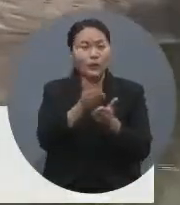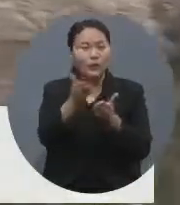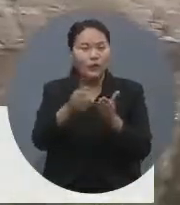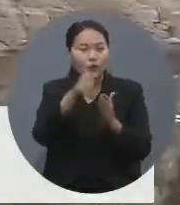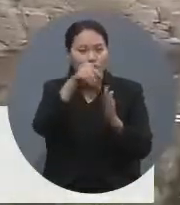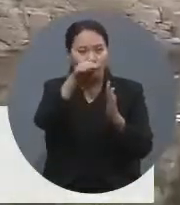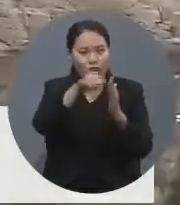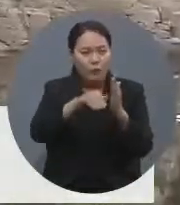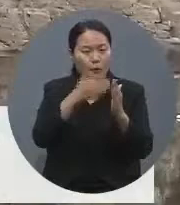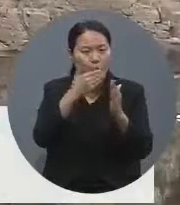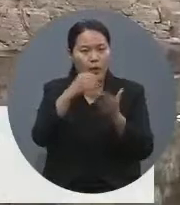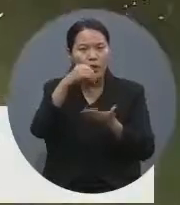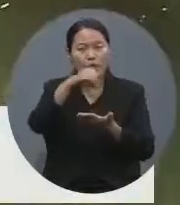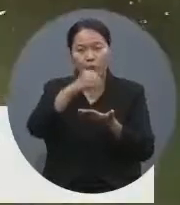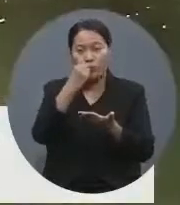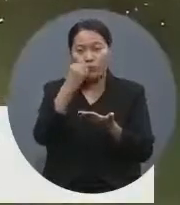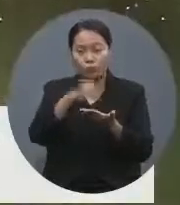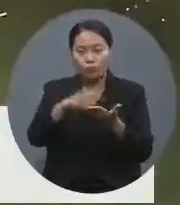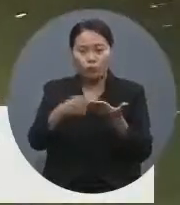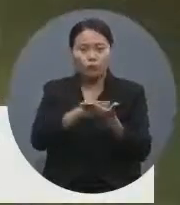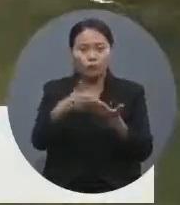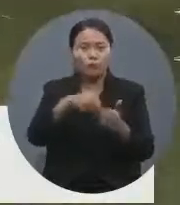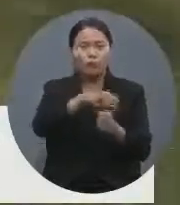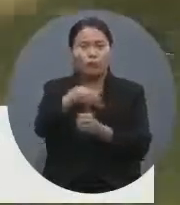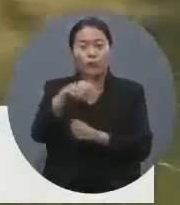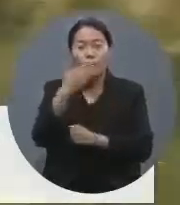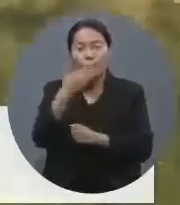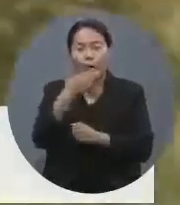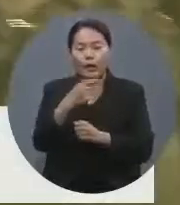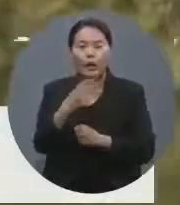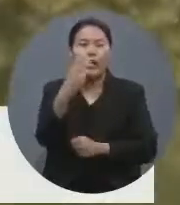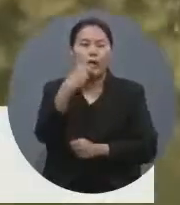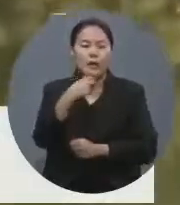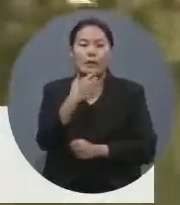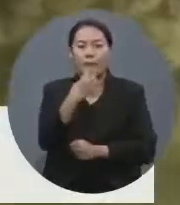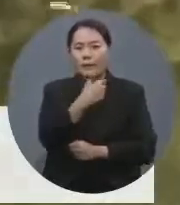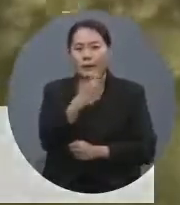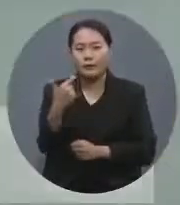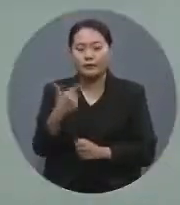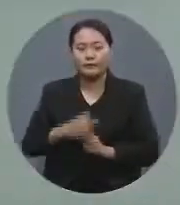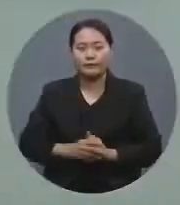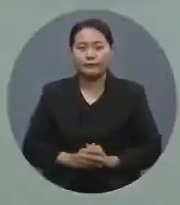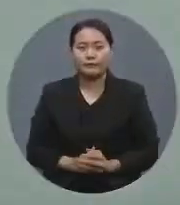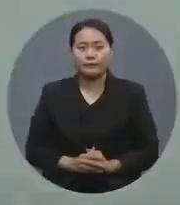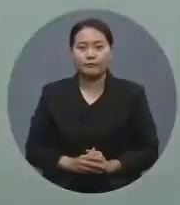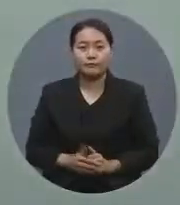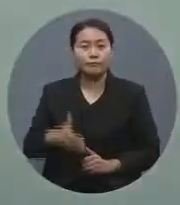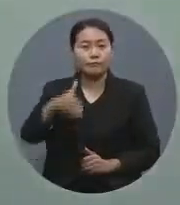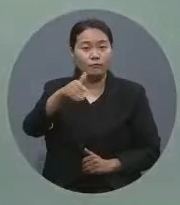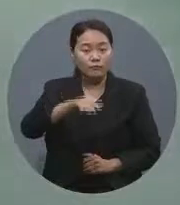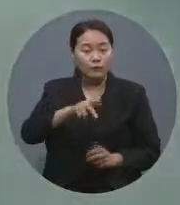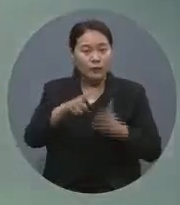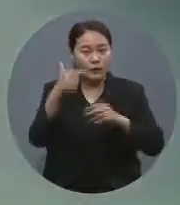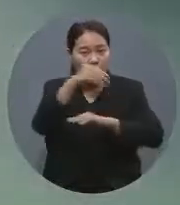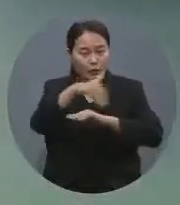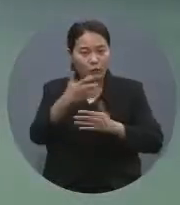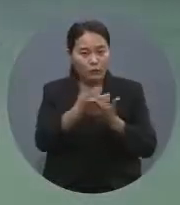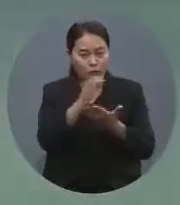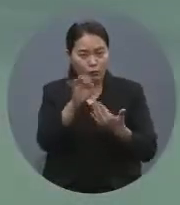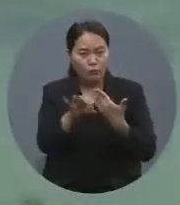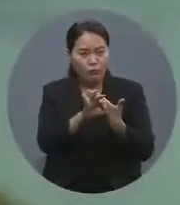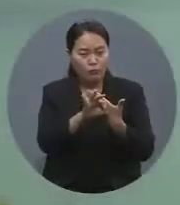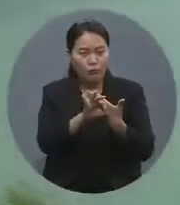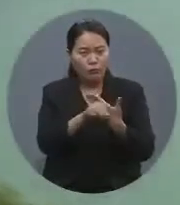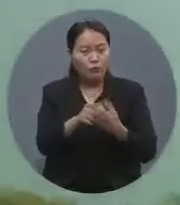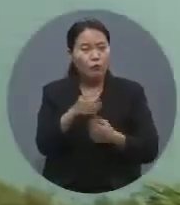낮게 유지하면서 반구대 암각화를 보존할 수 있어 두 마리 토끼를 잡는 셈입니다. 하지만 사업계획서에는